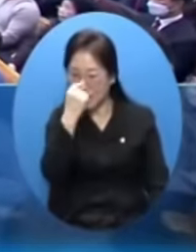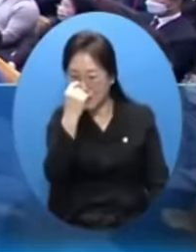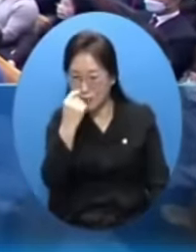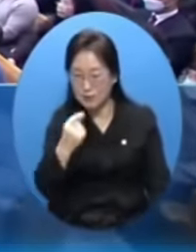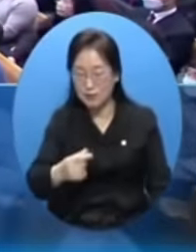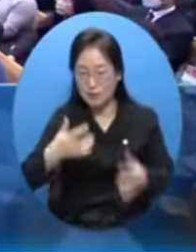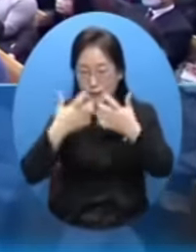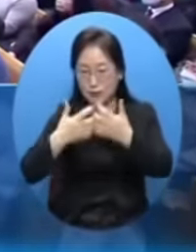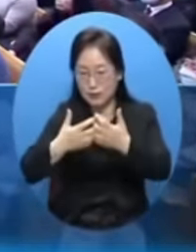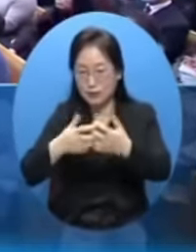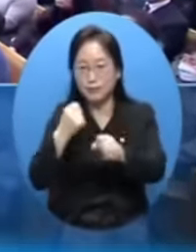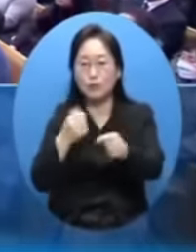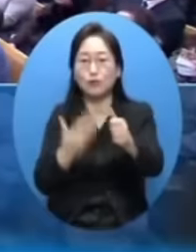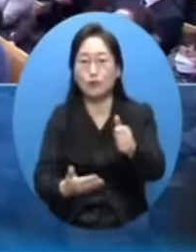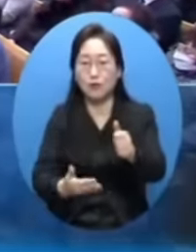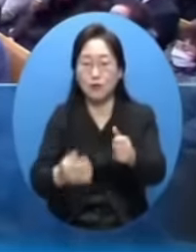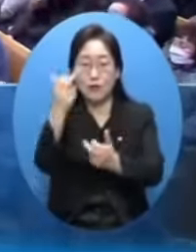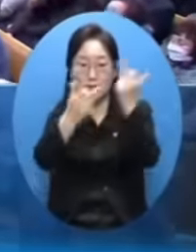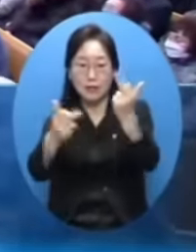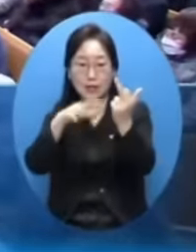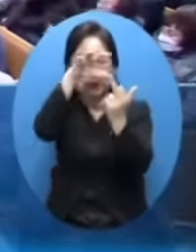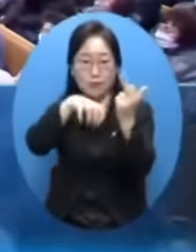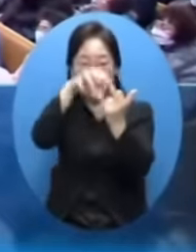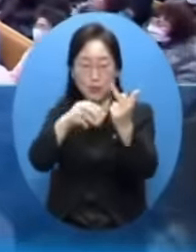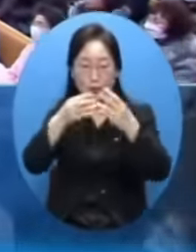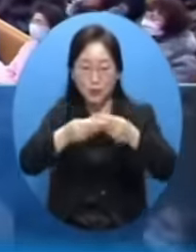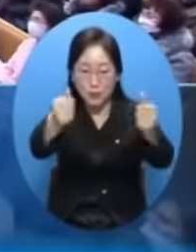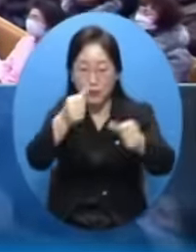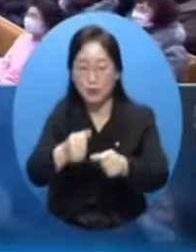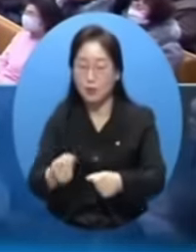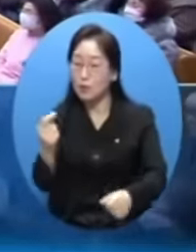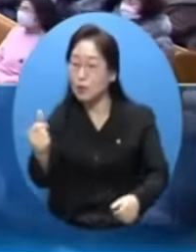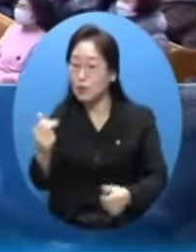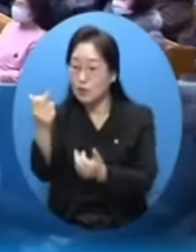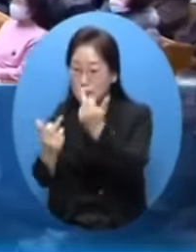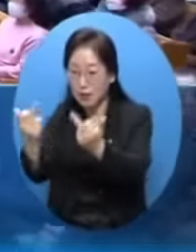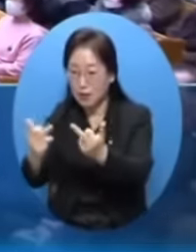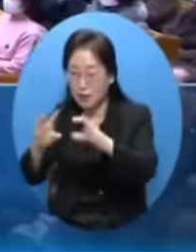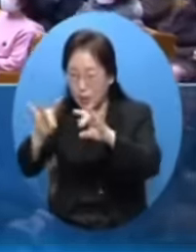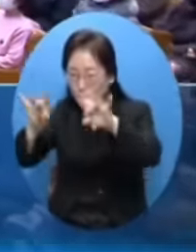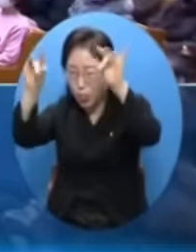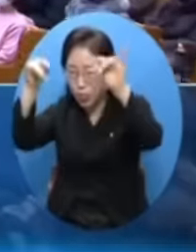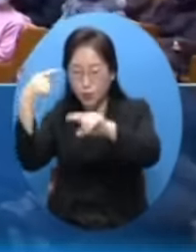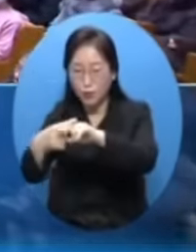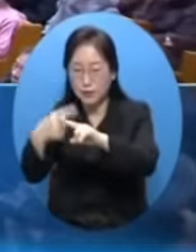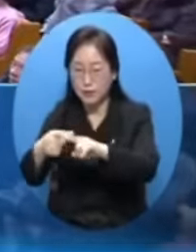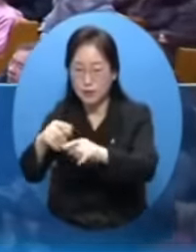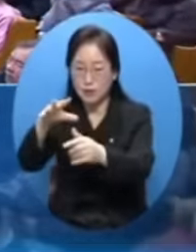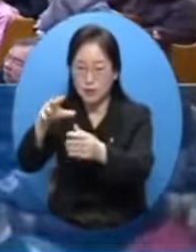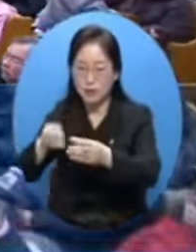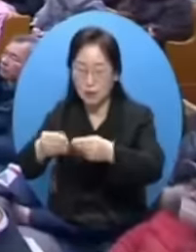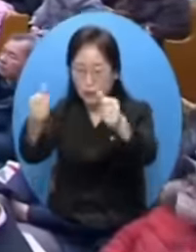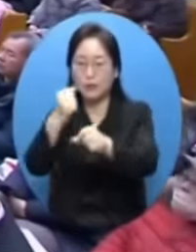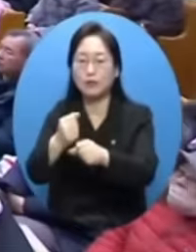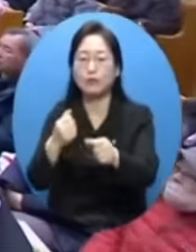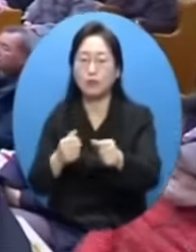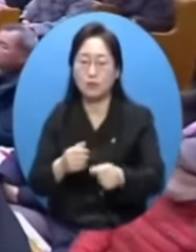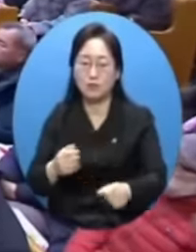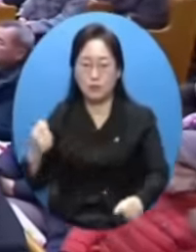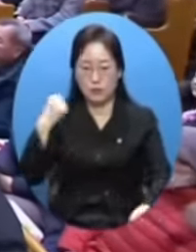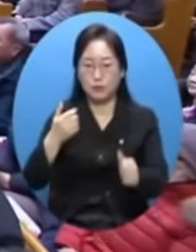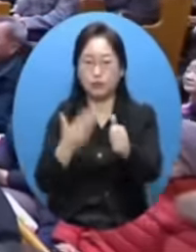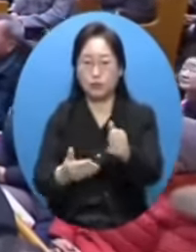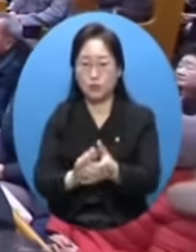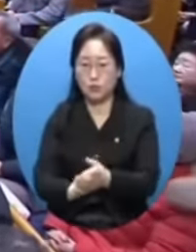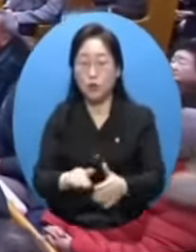삼으리니 내가 산들을 쳐서 부스러기를 만들 것이며 작은 사람들을 겨 같이 만들 것이라 우리가 깨어지고 나